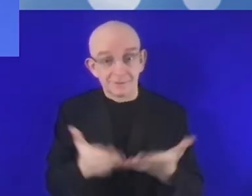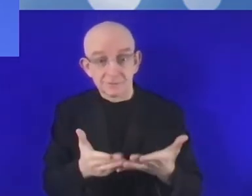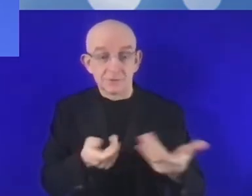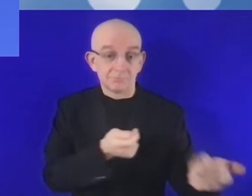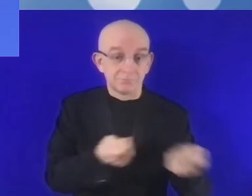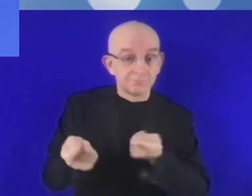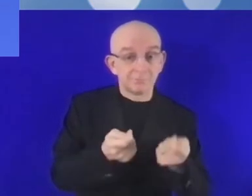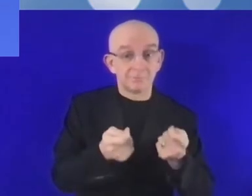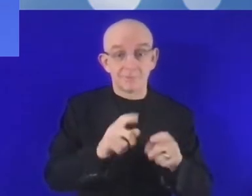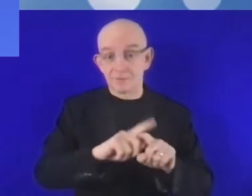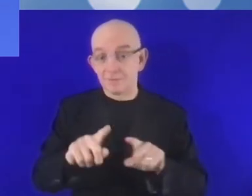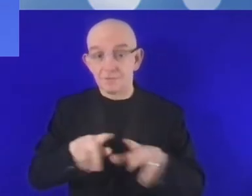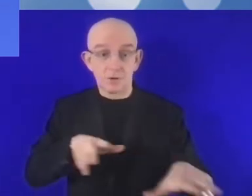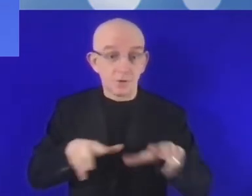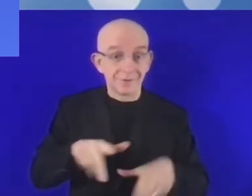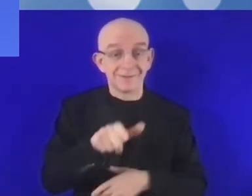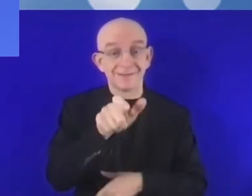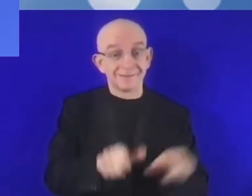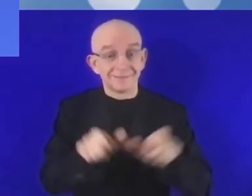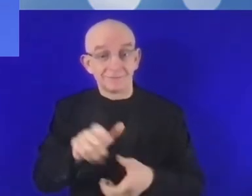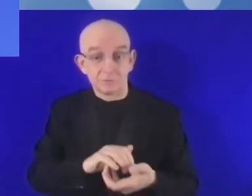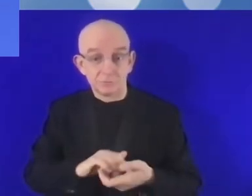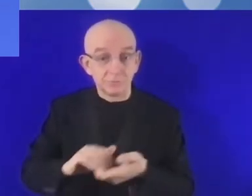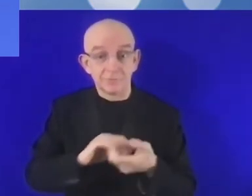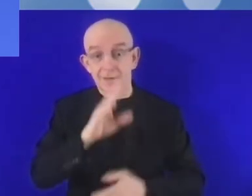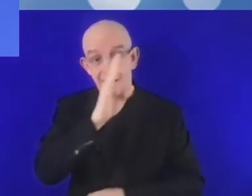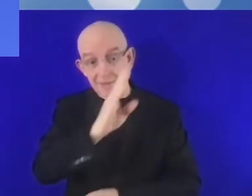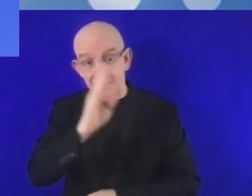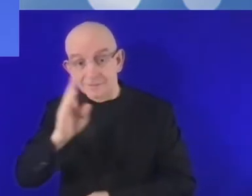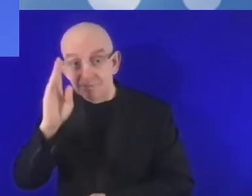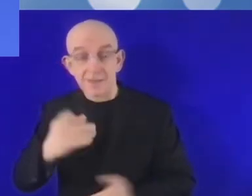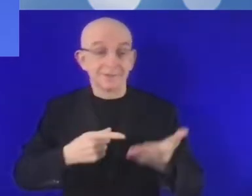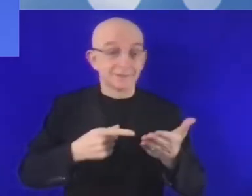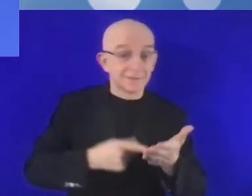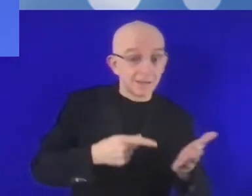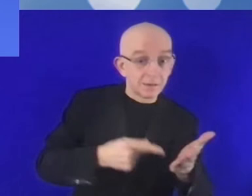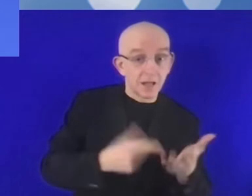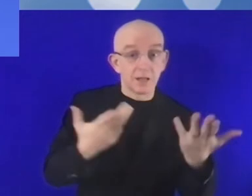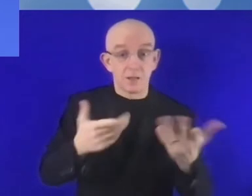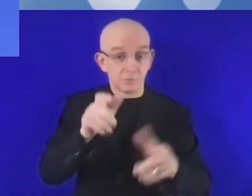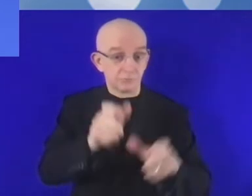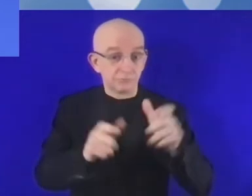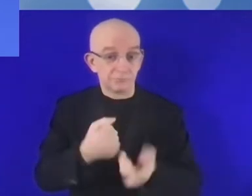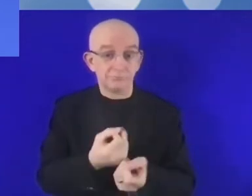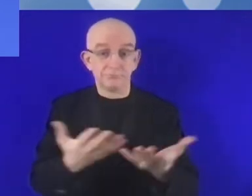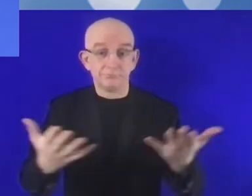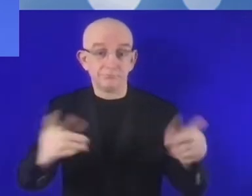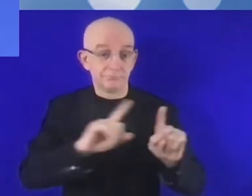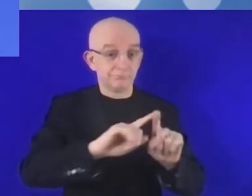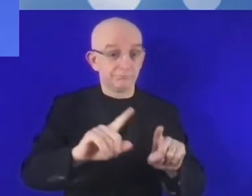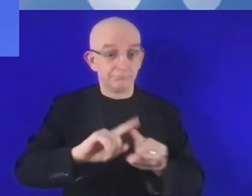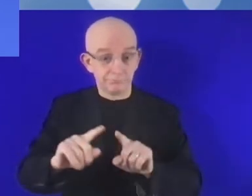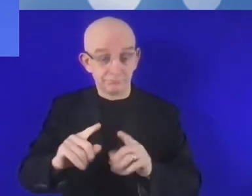في القمة، وهم من القطاع العام والخاص والمؤسسات والمنظمات غير الحكومية